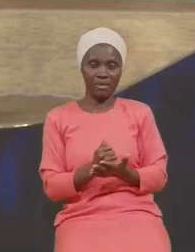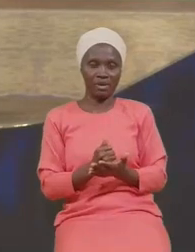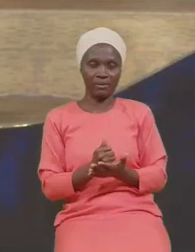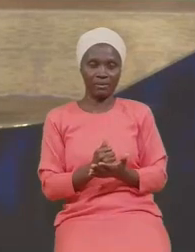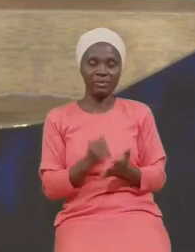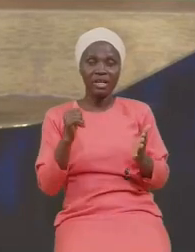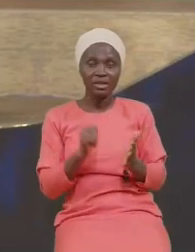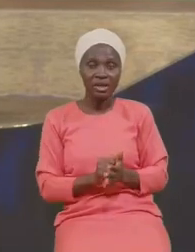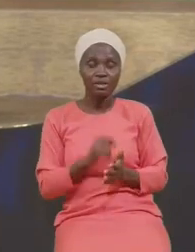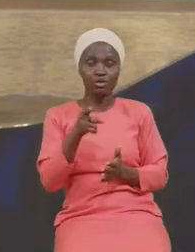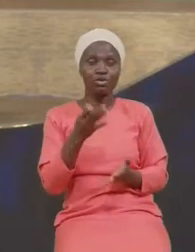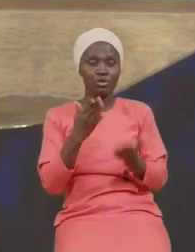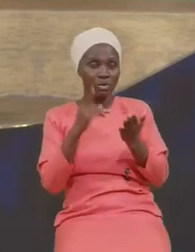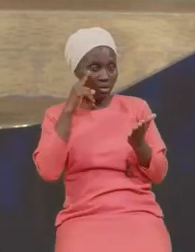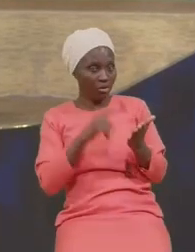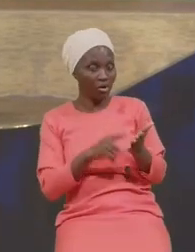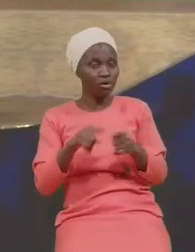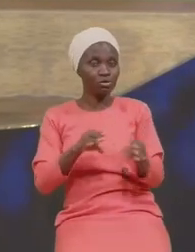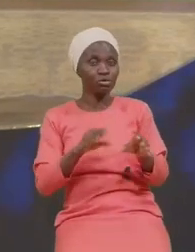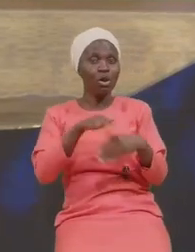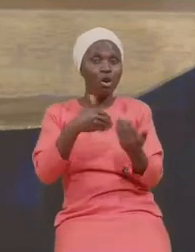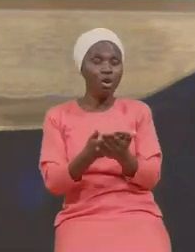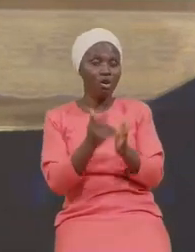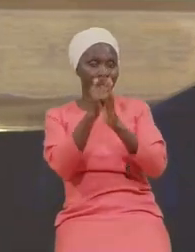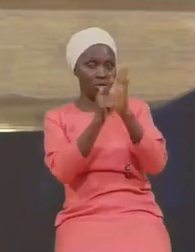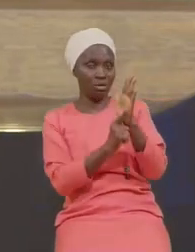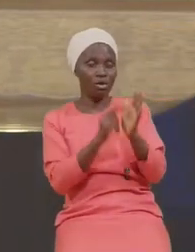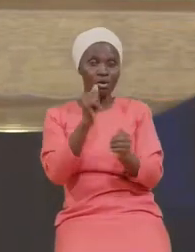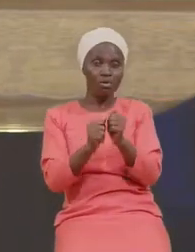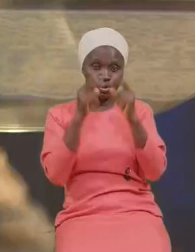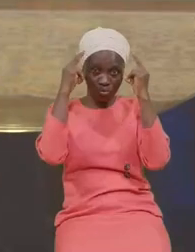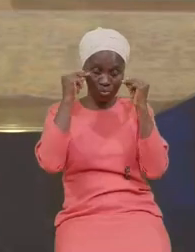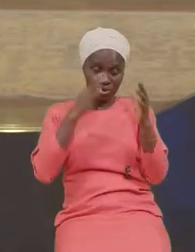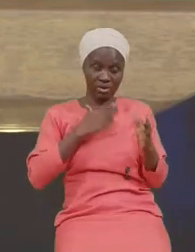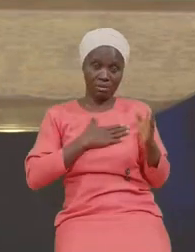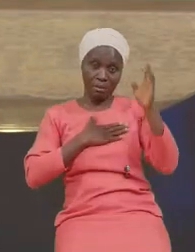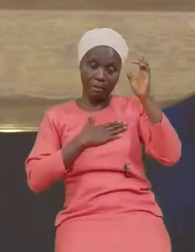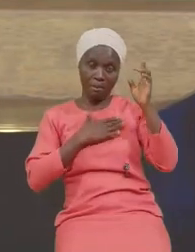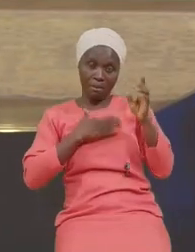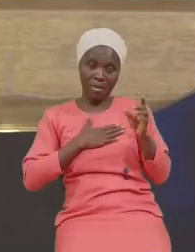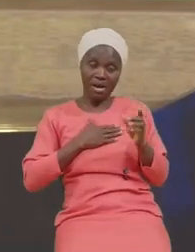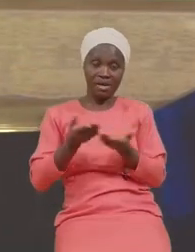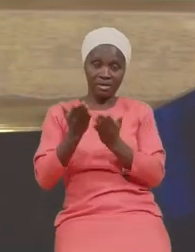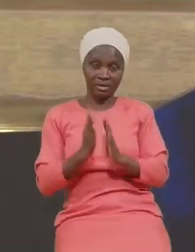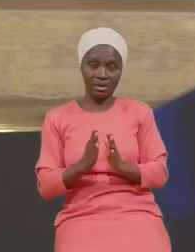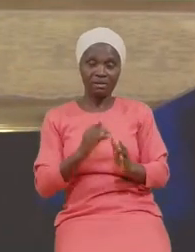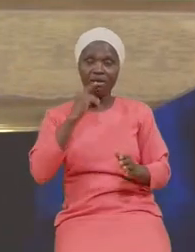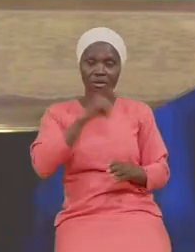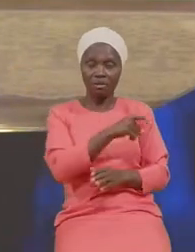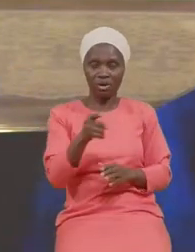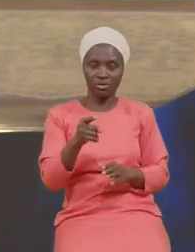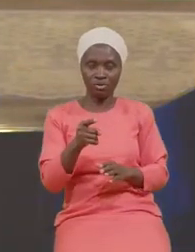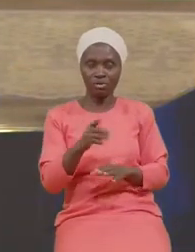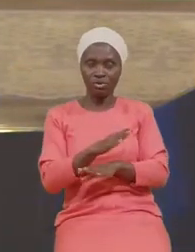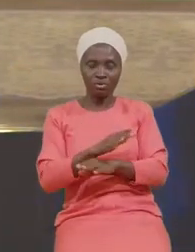agissant fidèlement selon toute la loi commoïse mon serviteur ta prescrite ne tendez toujours ni à droite